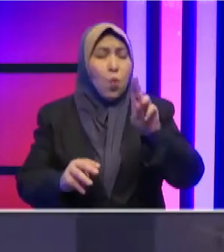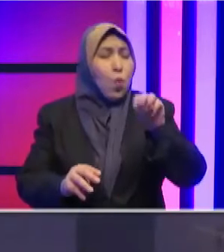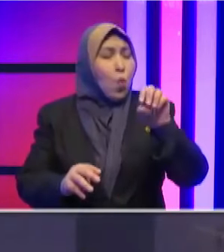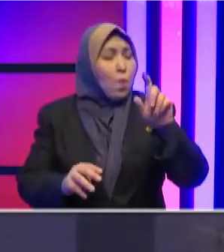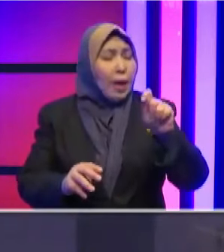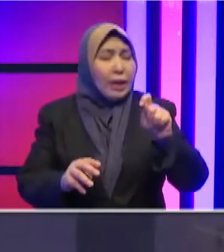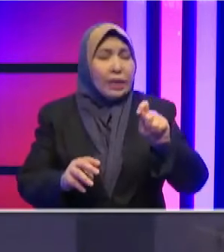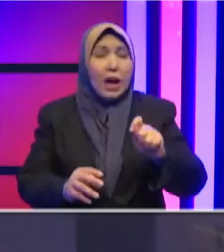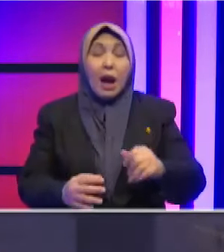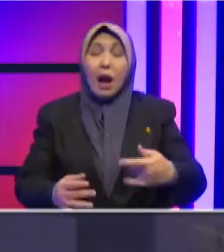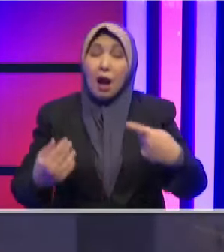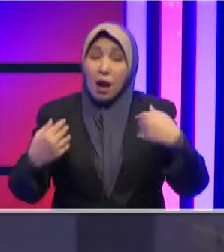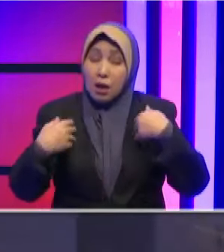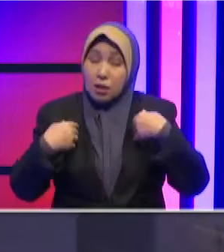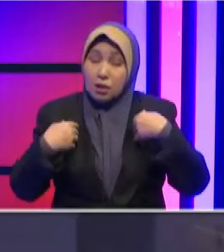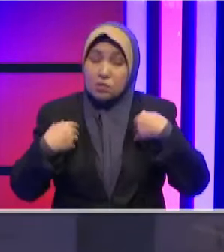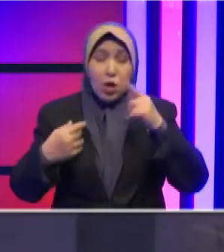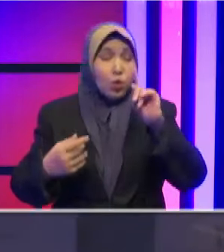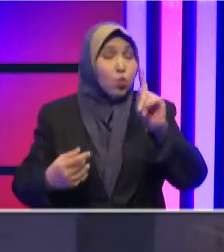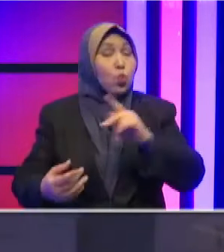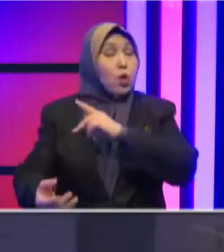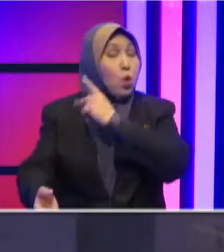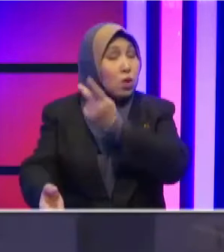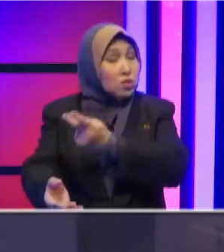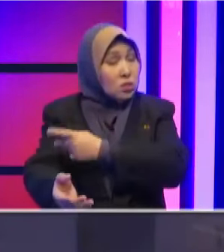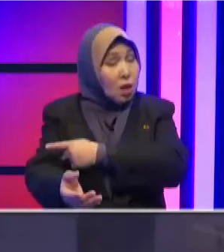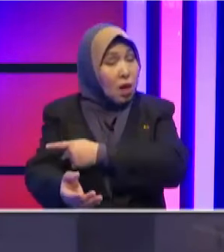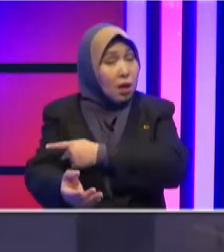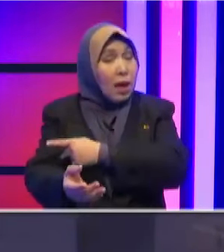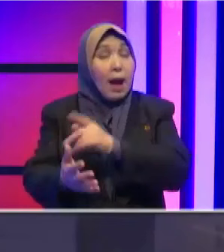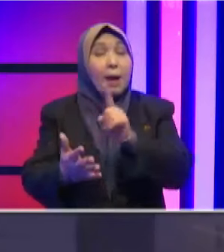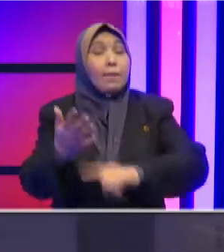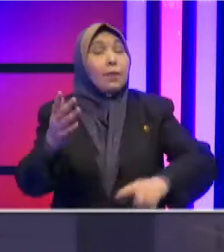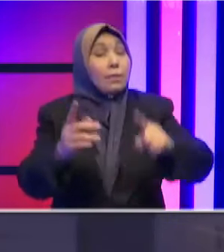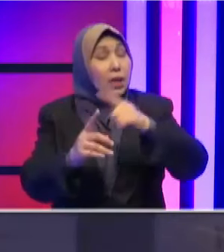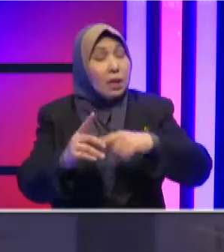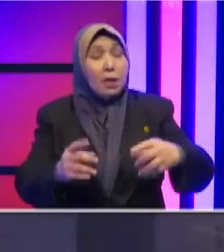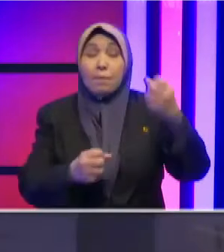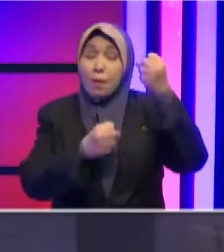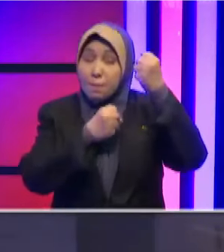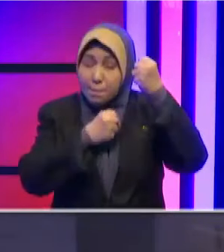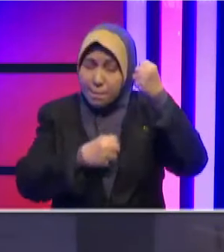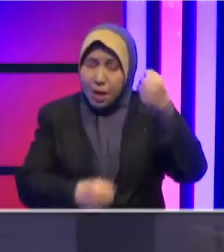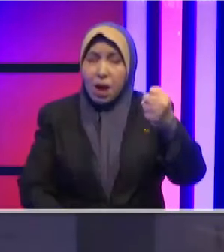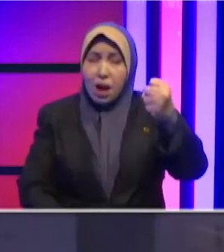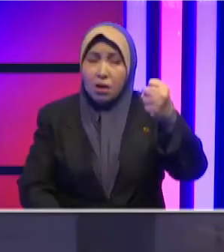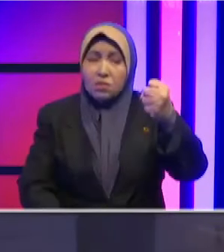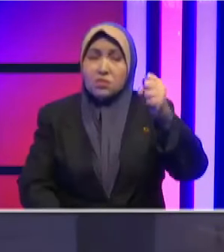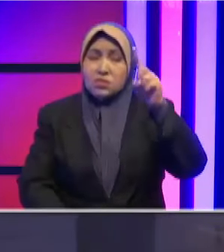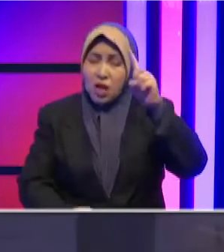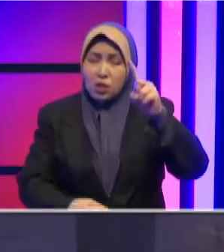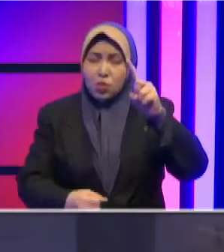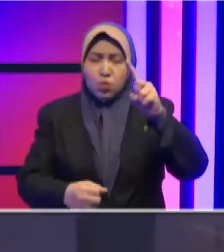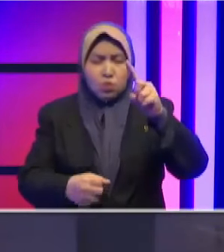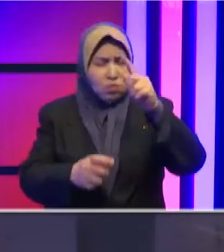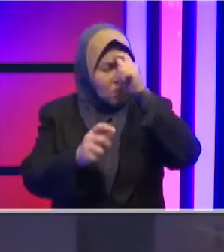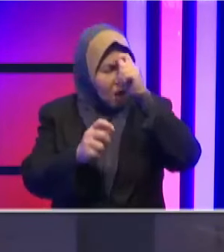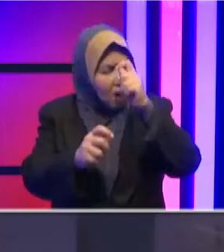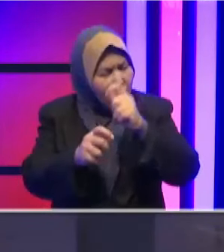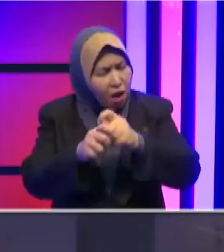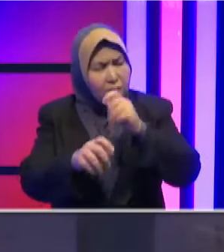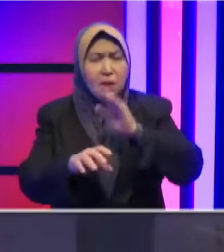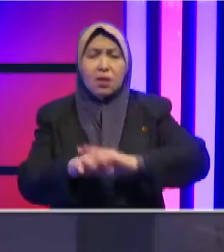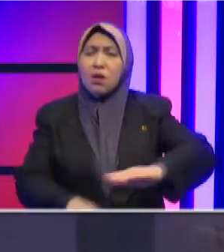umat yang memiliki sesuatu kekuasaan Apabila mereka memegang satu ketauhidan kepada Allah